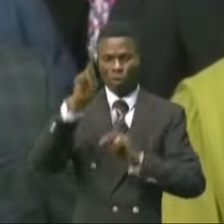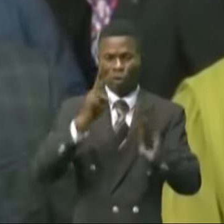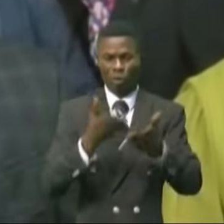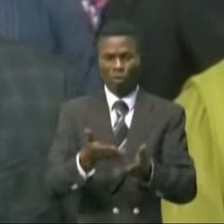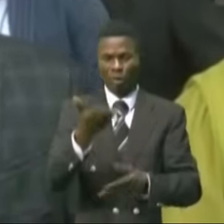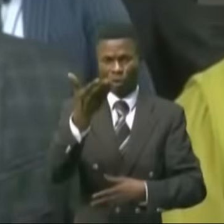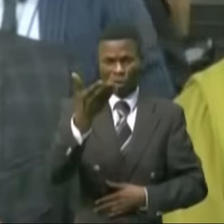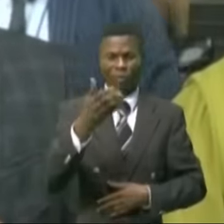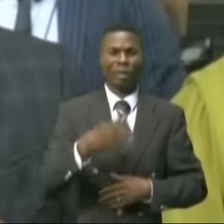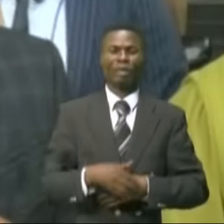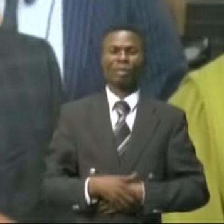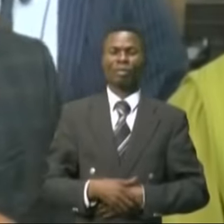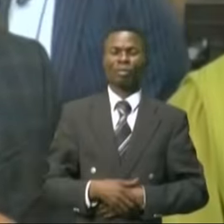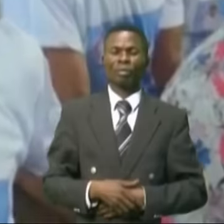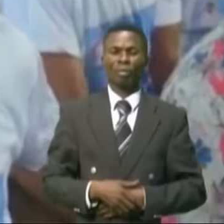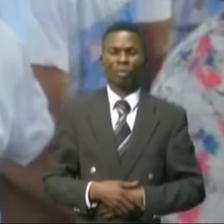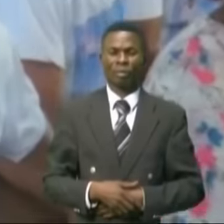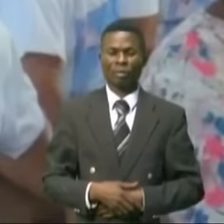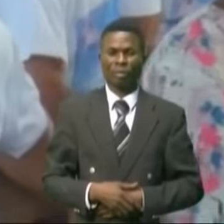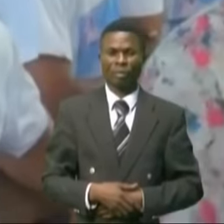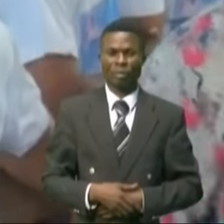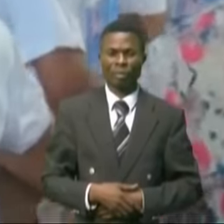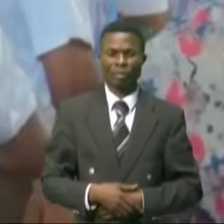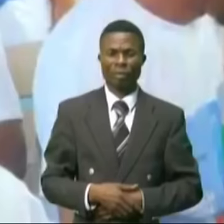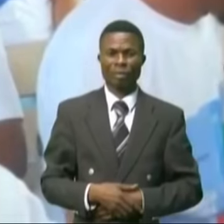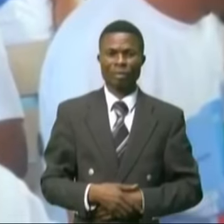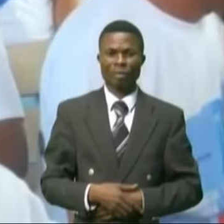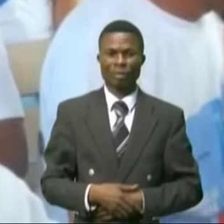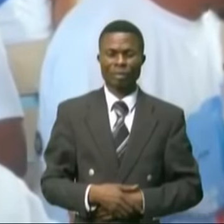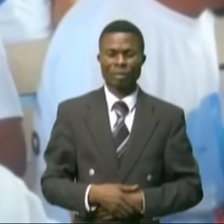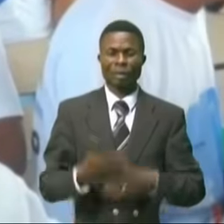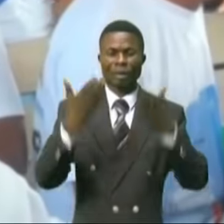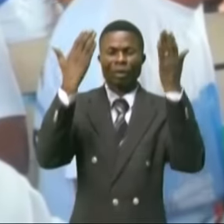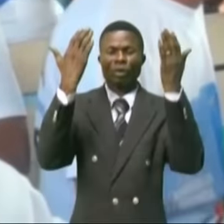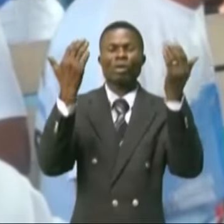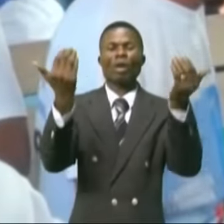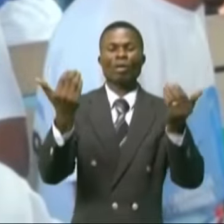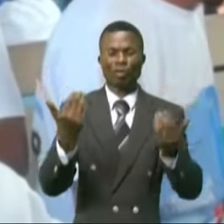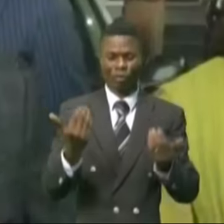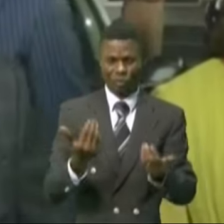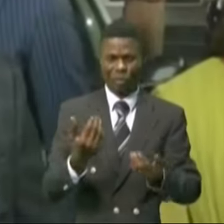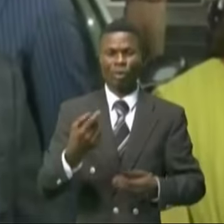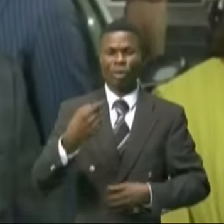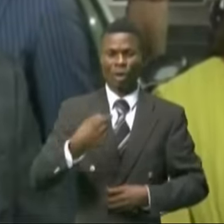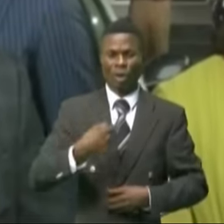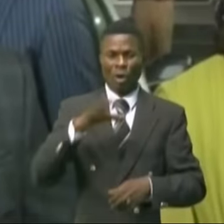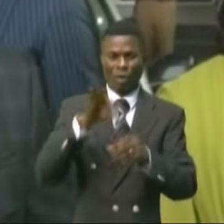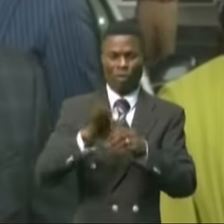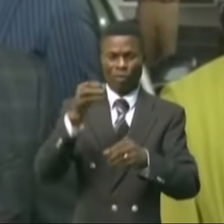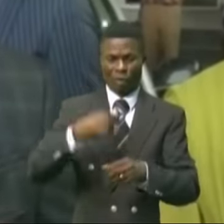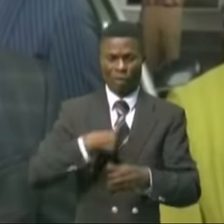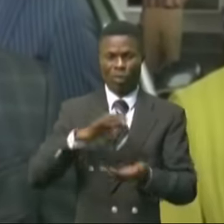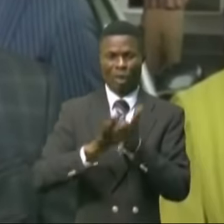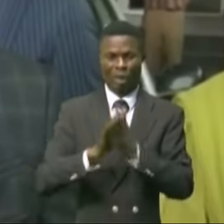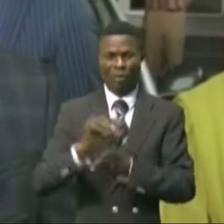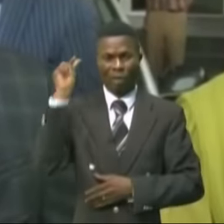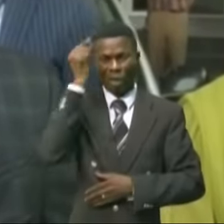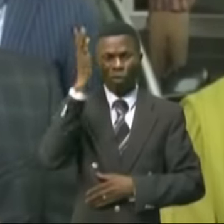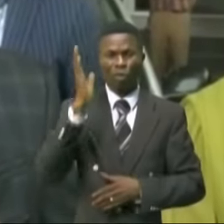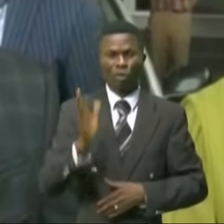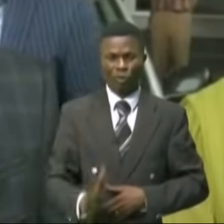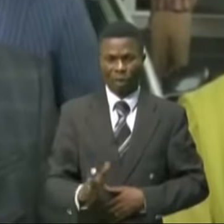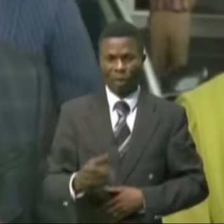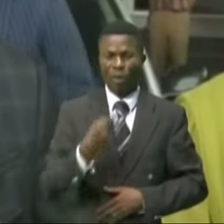C'était la volonté de Dieu. Dieu a voulu que nous soyons élus gouverneurs et nous